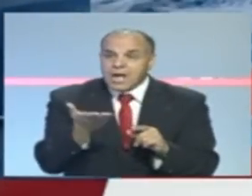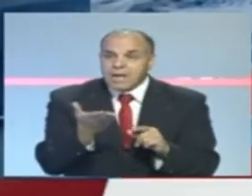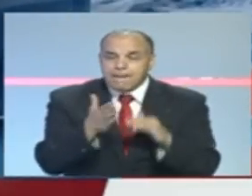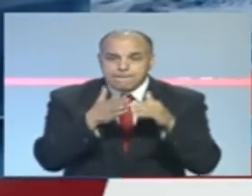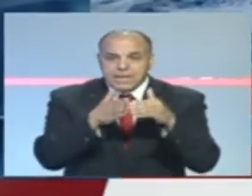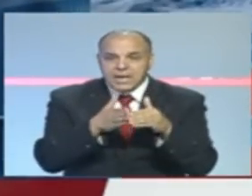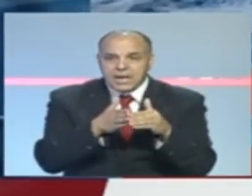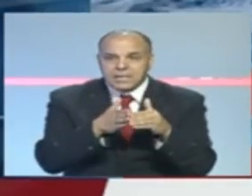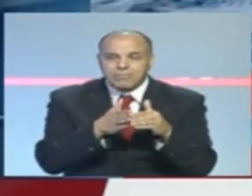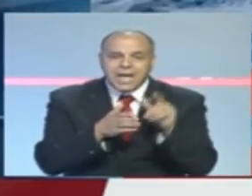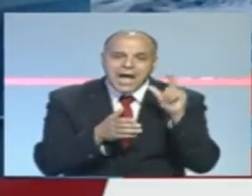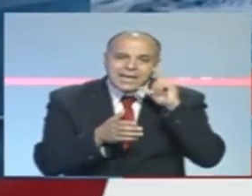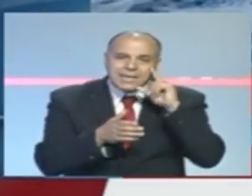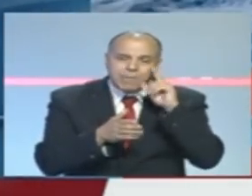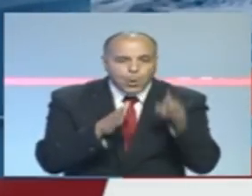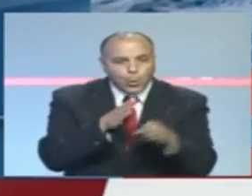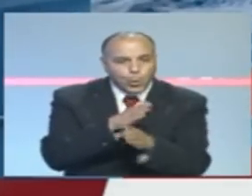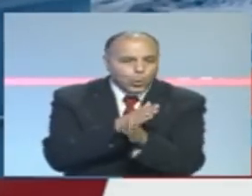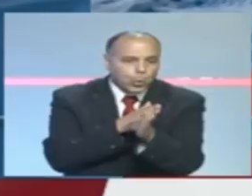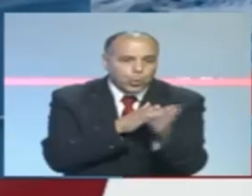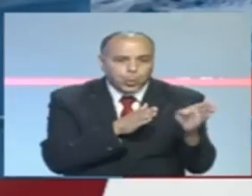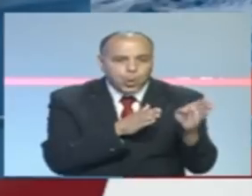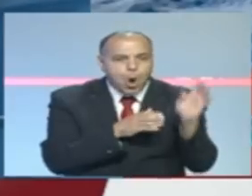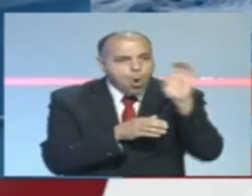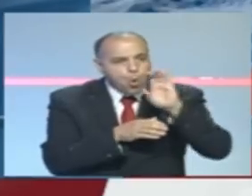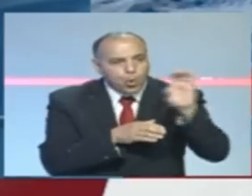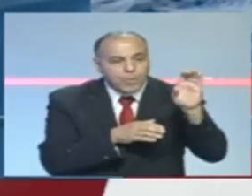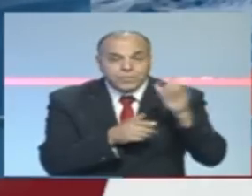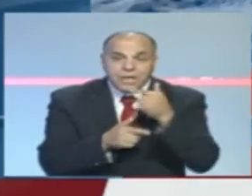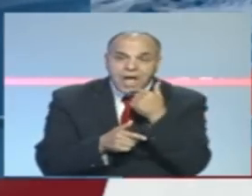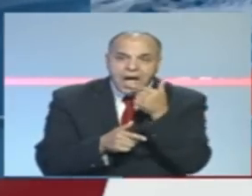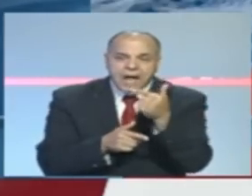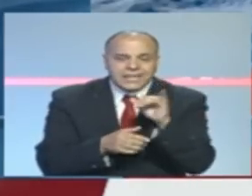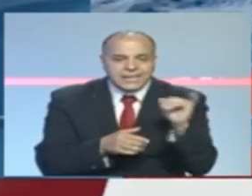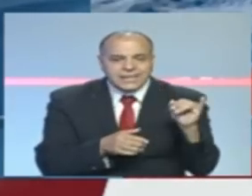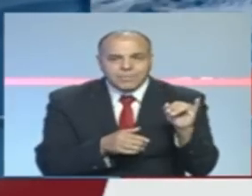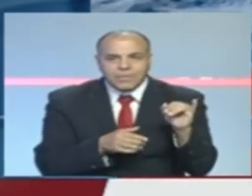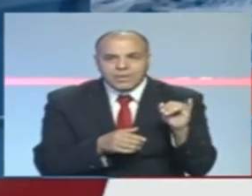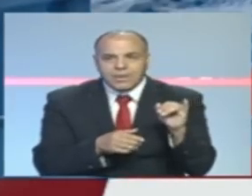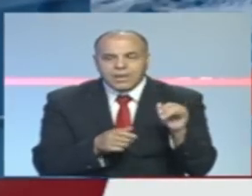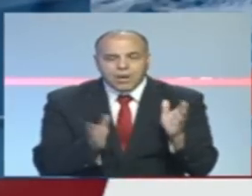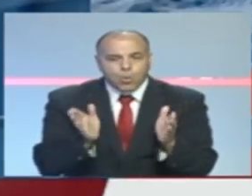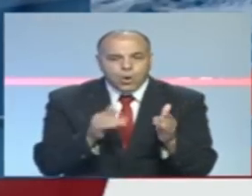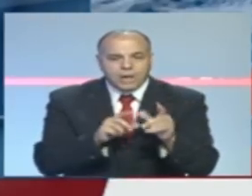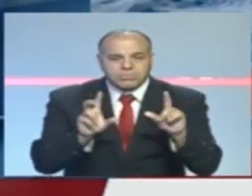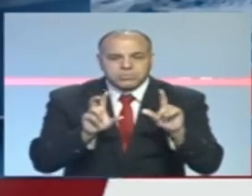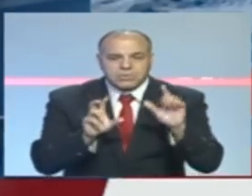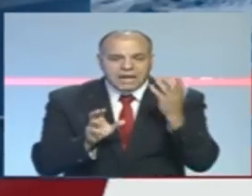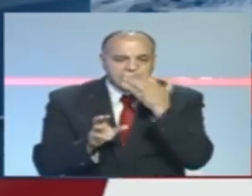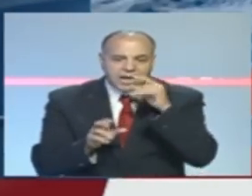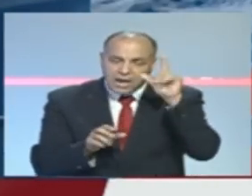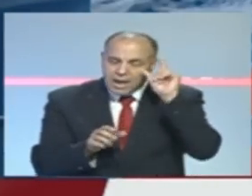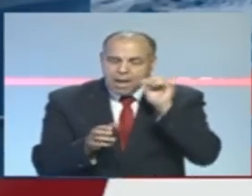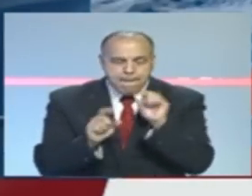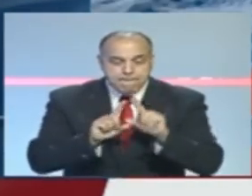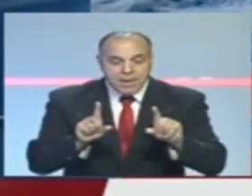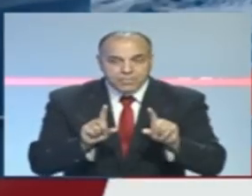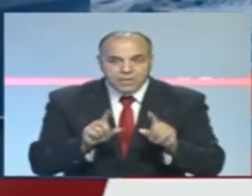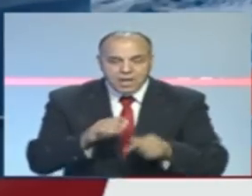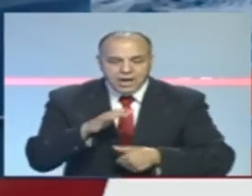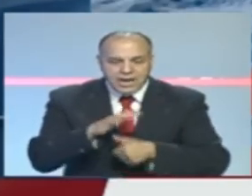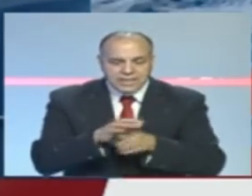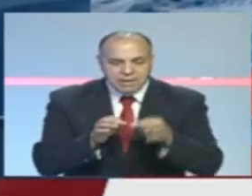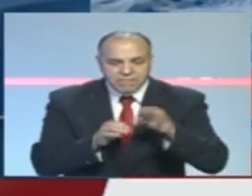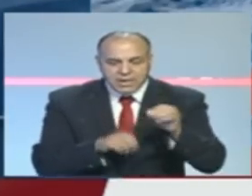من خبرات الليبي في اتجاه سواحل الاوروبي وفق ما افاد به لوكاله تونس افريقيا للانباء رئيس